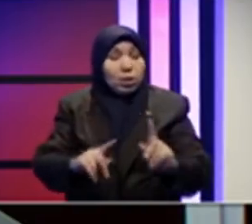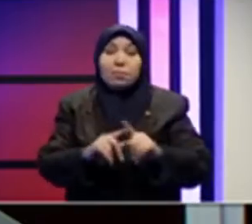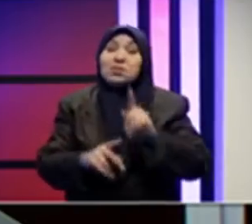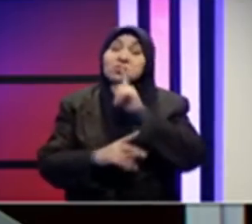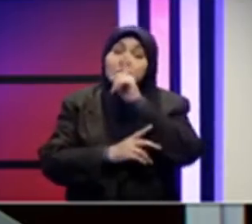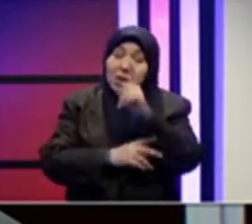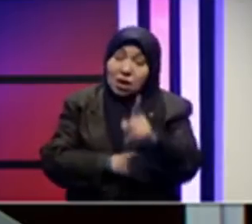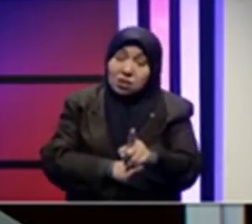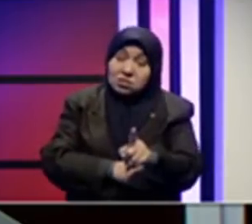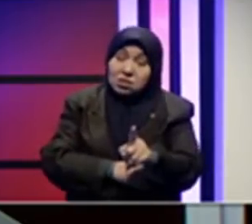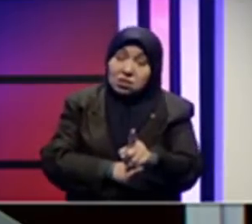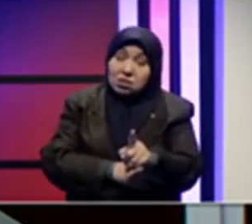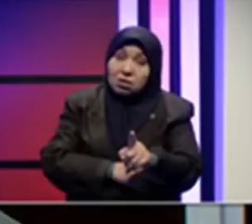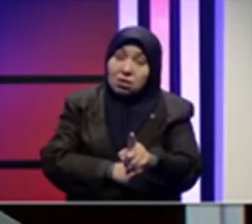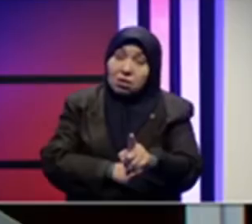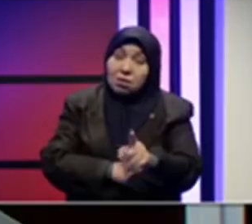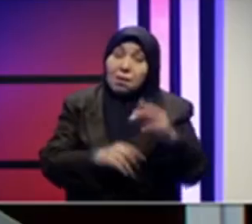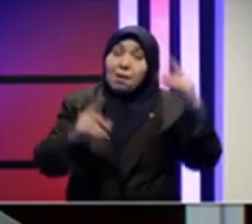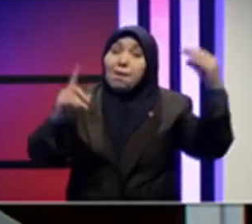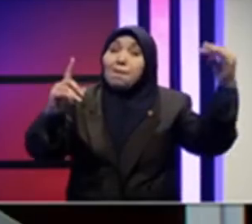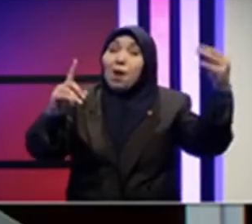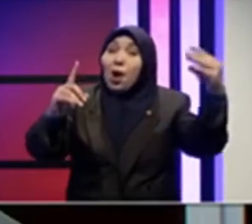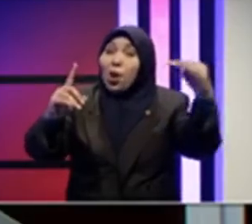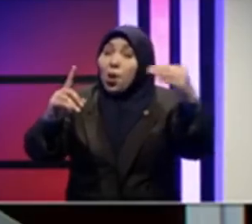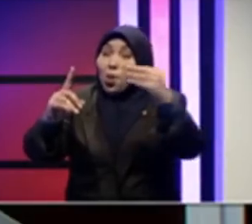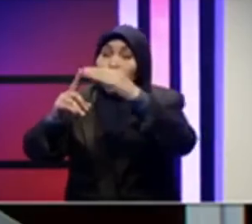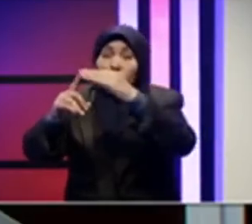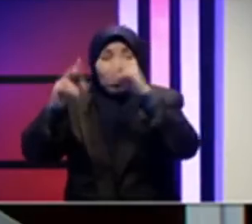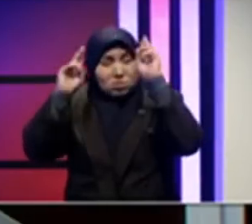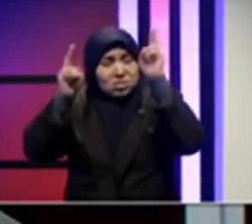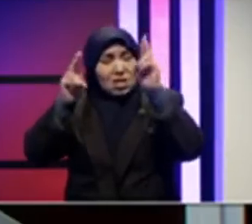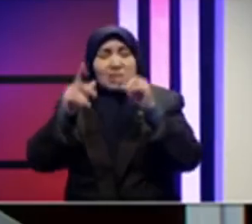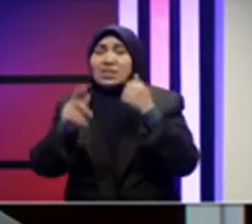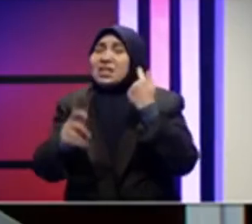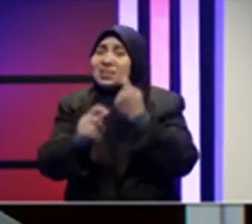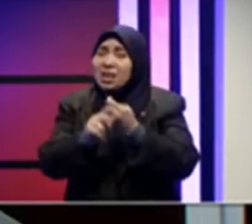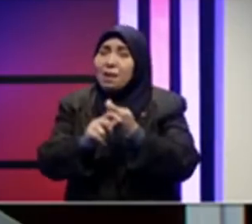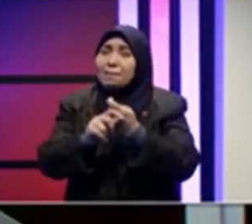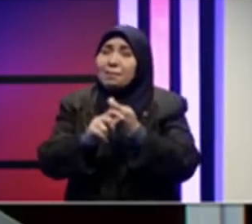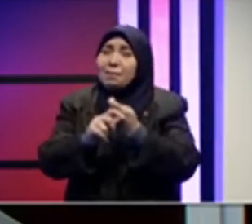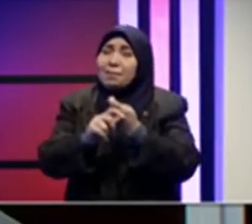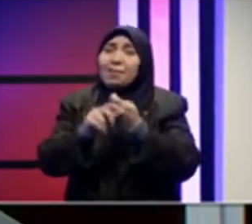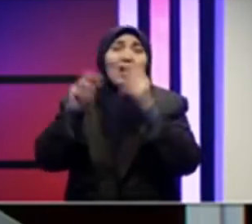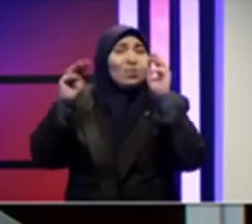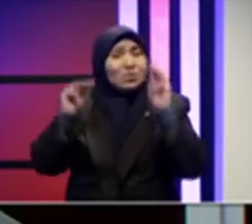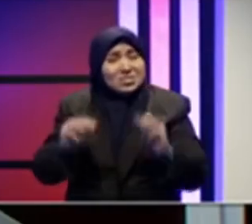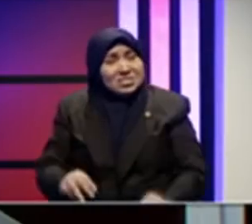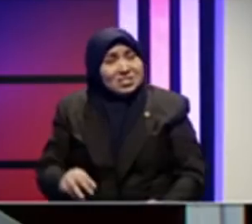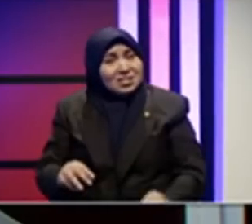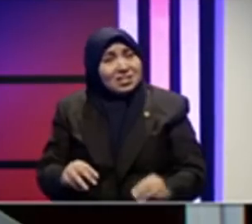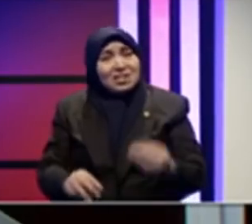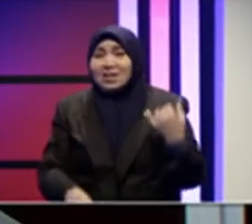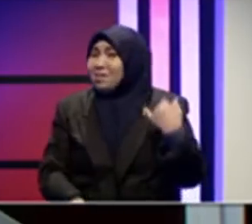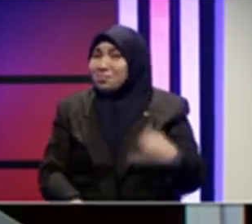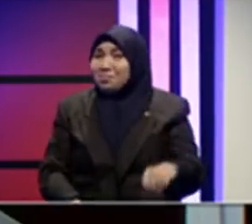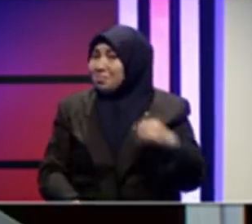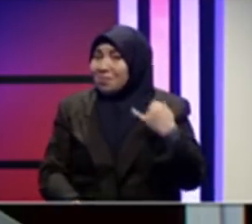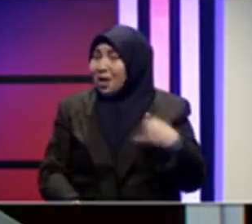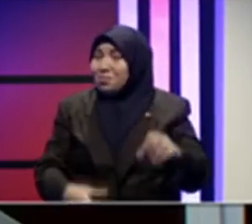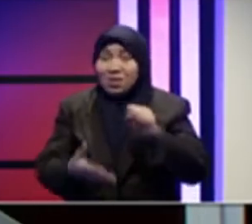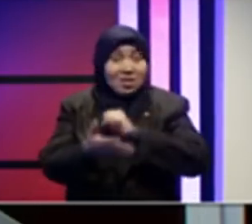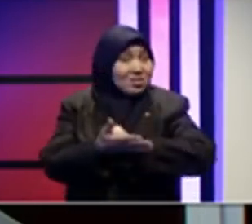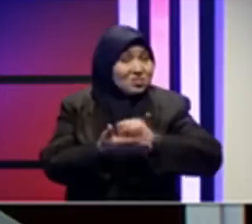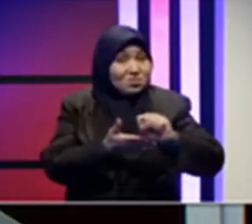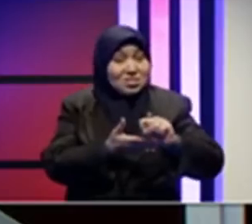sebenarnya makhluk, ulama ke ustaz ke ustaz ya, tetap juga seorang makhluk yang tidak boleh disucikan.